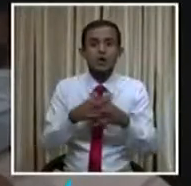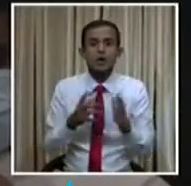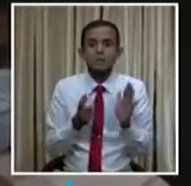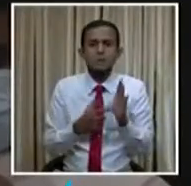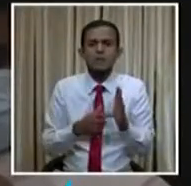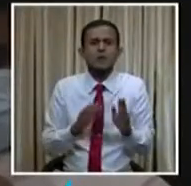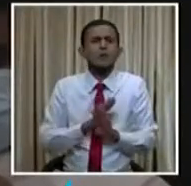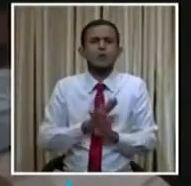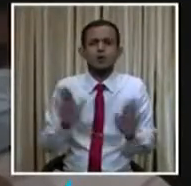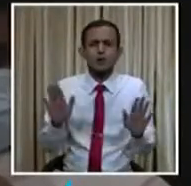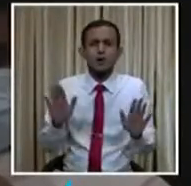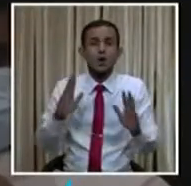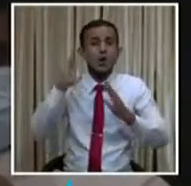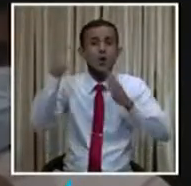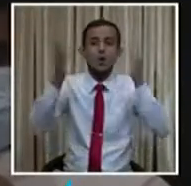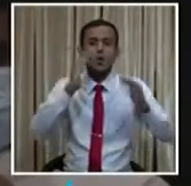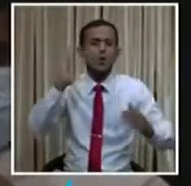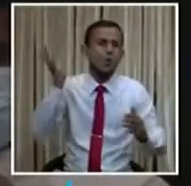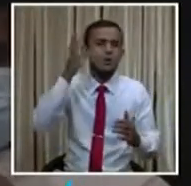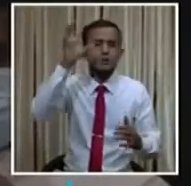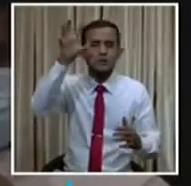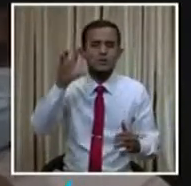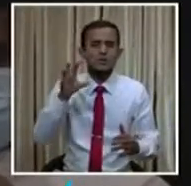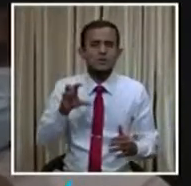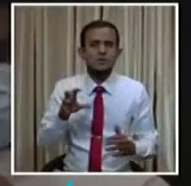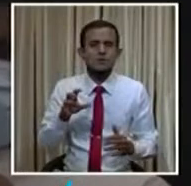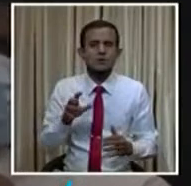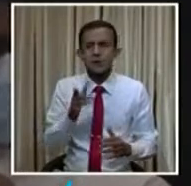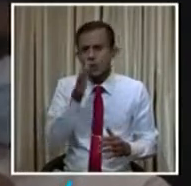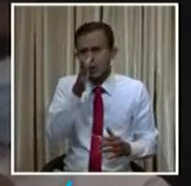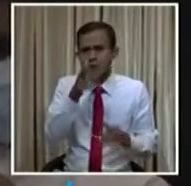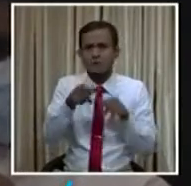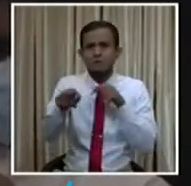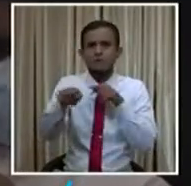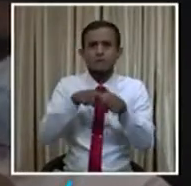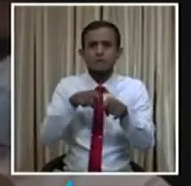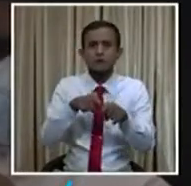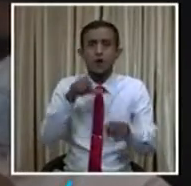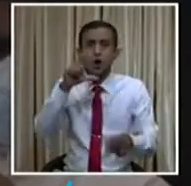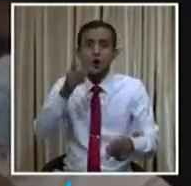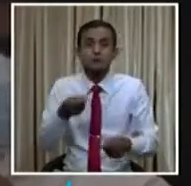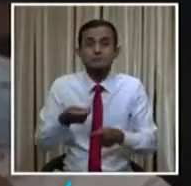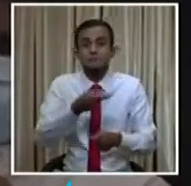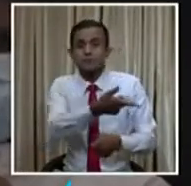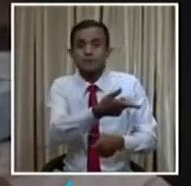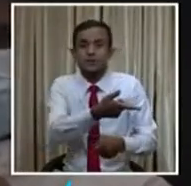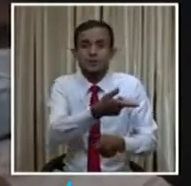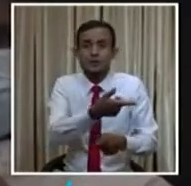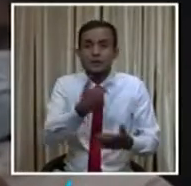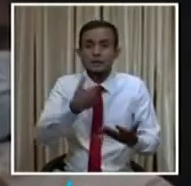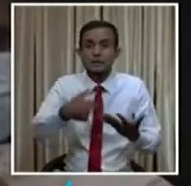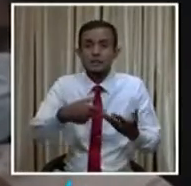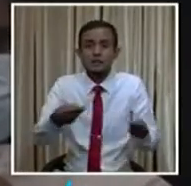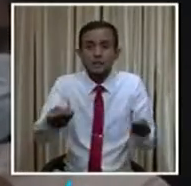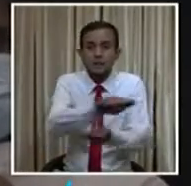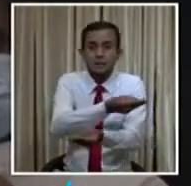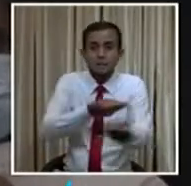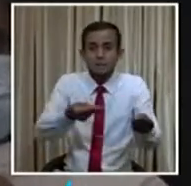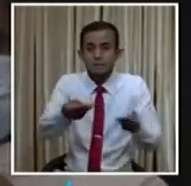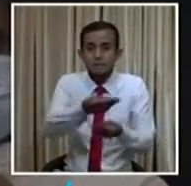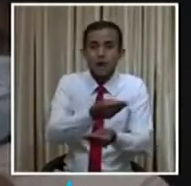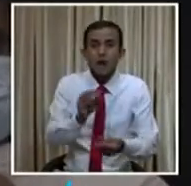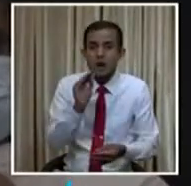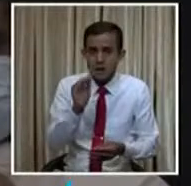නෑ ලෝකේ ඕන රටක් වංචනික විදියට කොමිස් දීලා යම් යම් ගනුදෙනු ඇති කරගෙන තියෙනවා